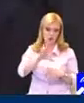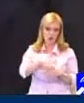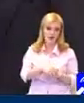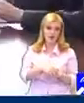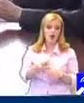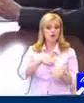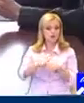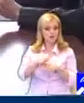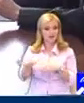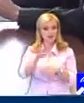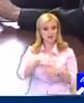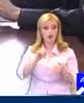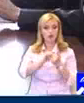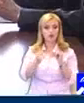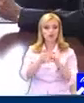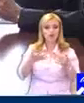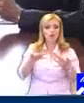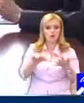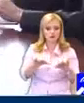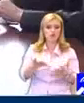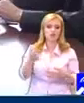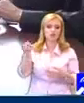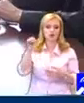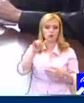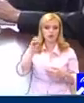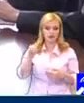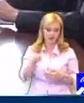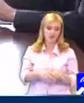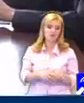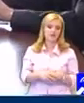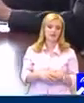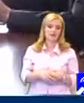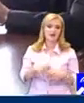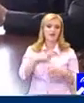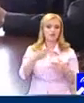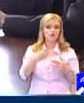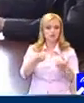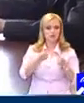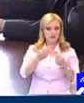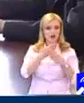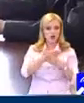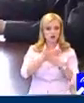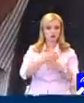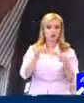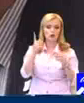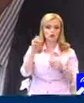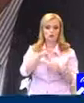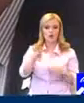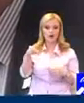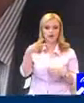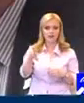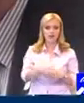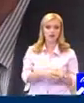și la îndeplinirea condiționalităților impuse de Uniunea Europeană pentru recepționarea asistenței macrofinanciare de 100 de milioane de